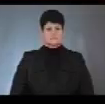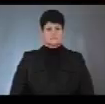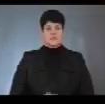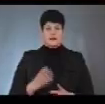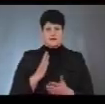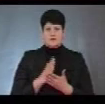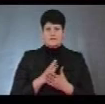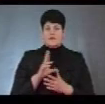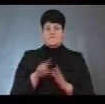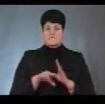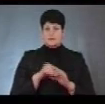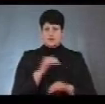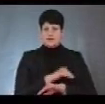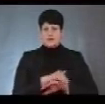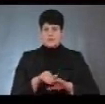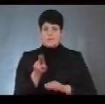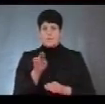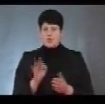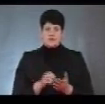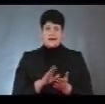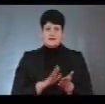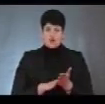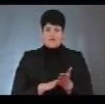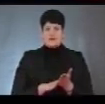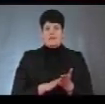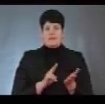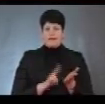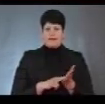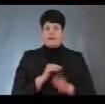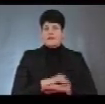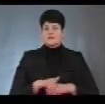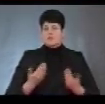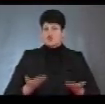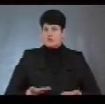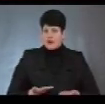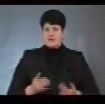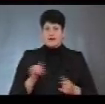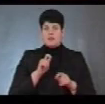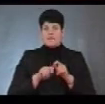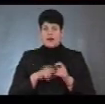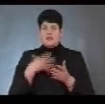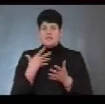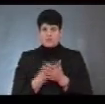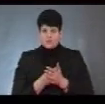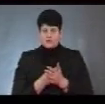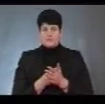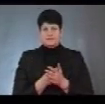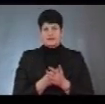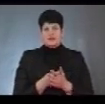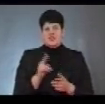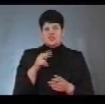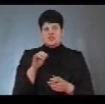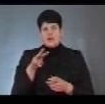виборча адреса по зареєстрованій адресі проживання і перевіряєте свої дані. На Gmail чи на